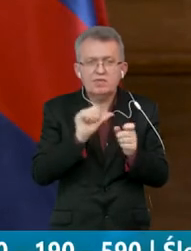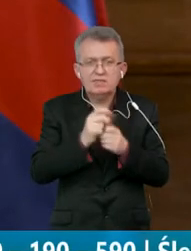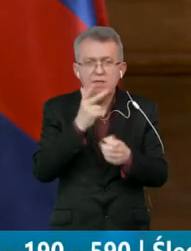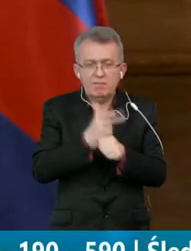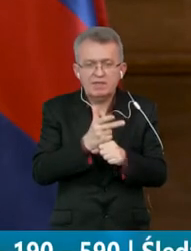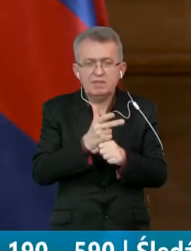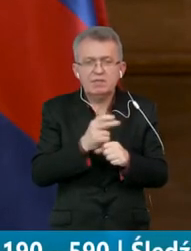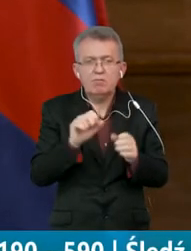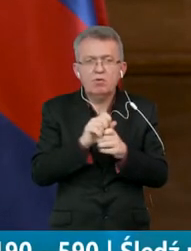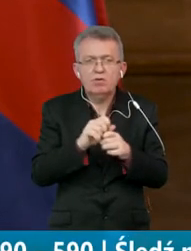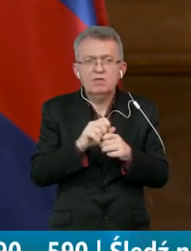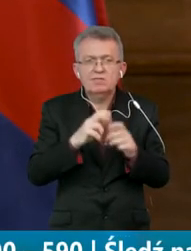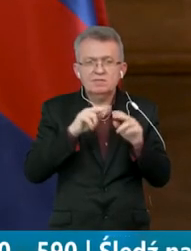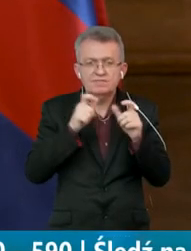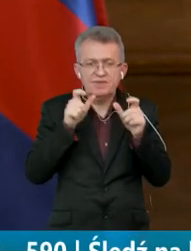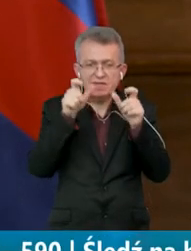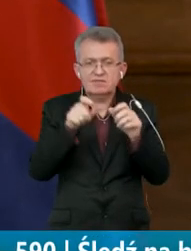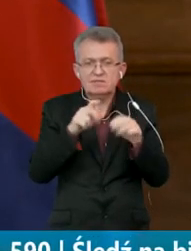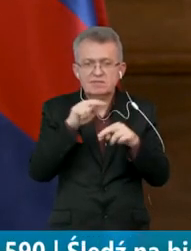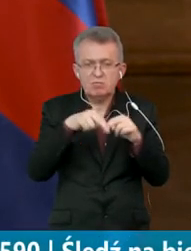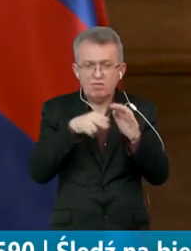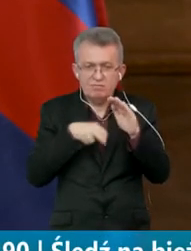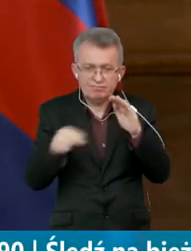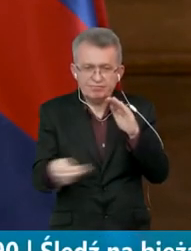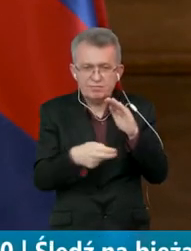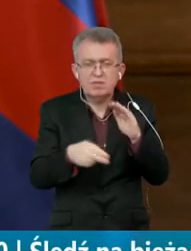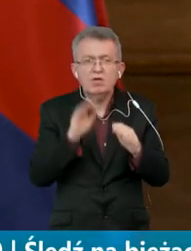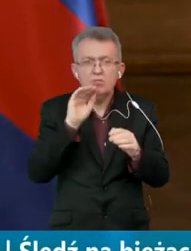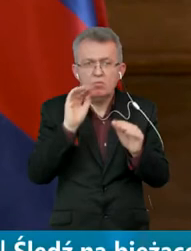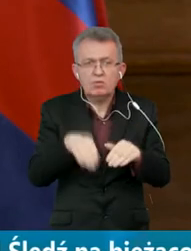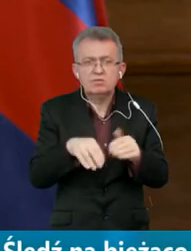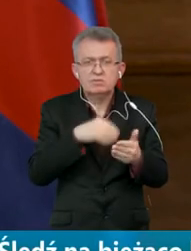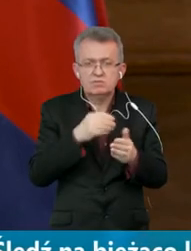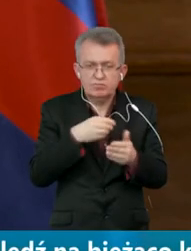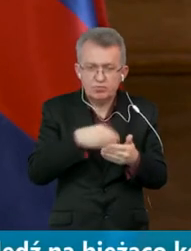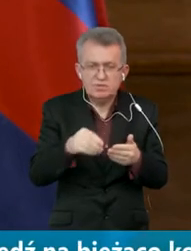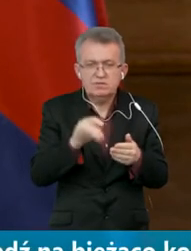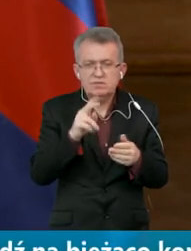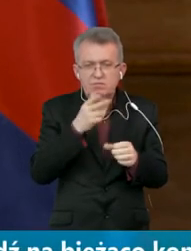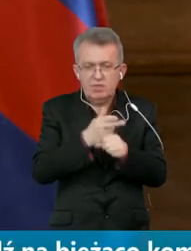pod trasą zamkową. Za niewielką opłatą tam samochody można stawiać, więc myślę,